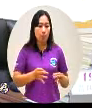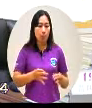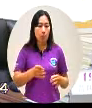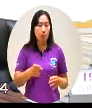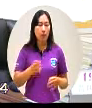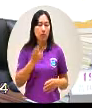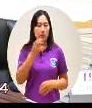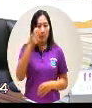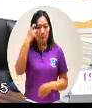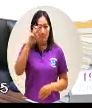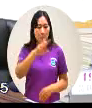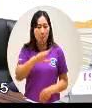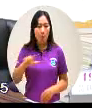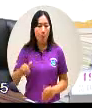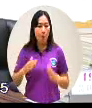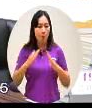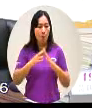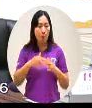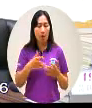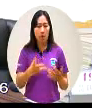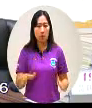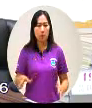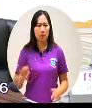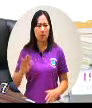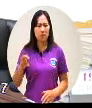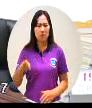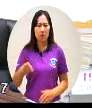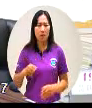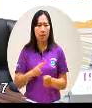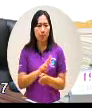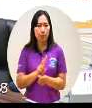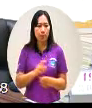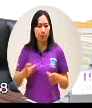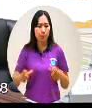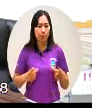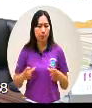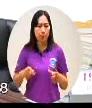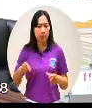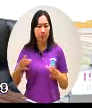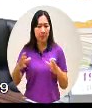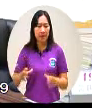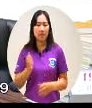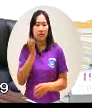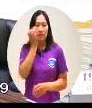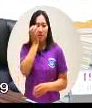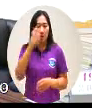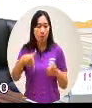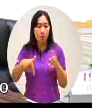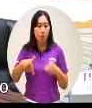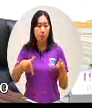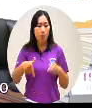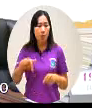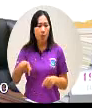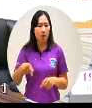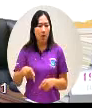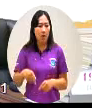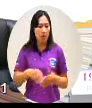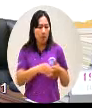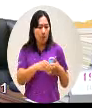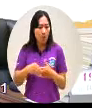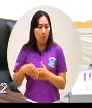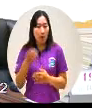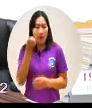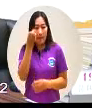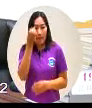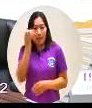立的，这种的教学，包括予地方带来这种观光，这会使讲是一个真指标